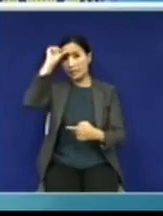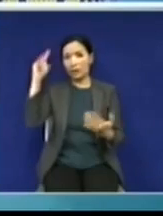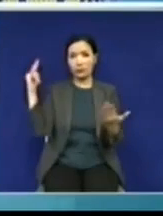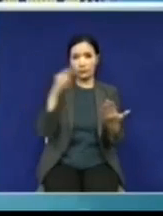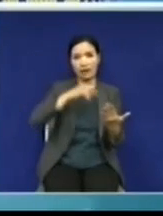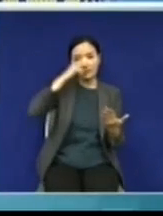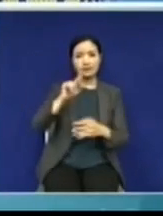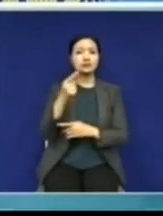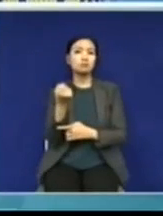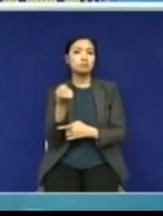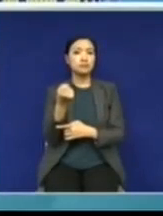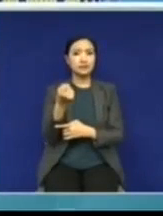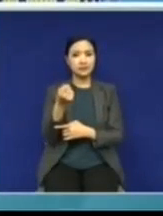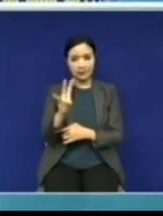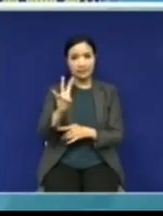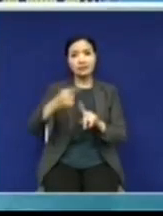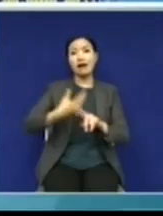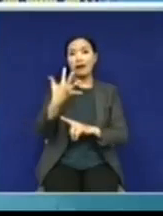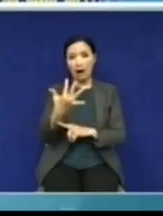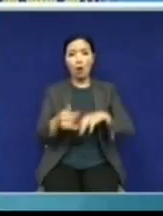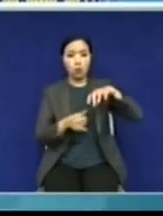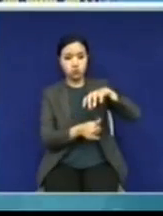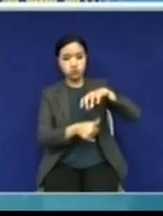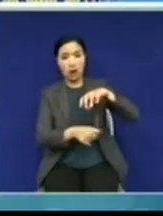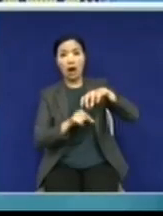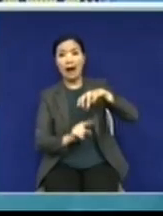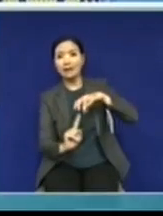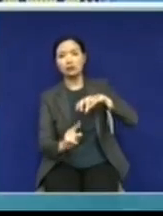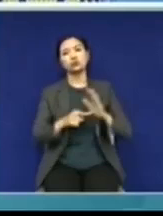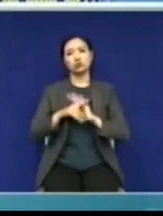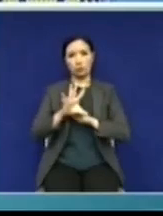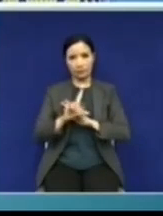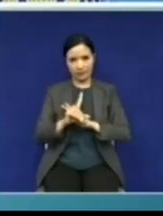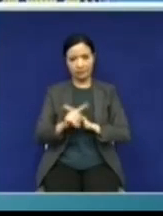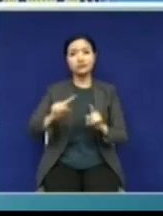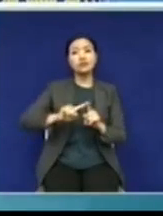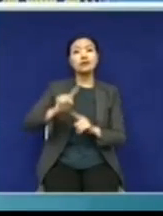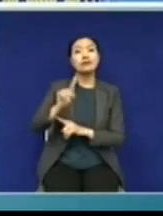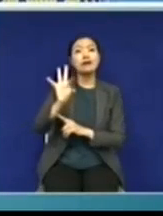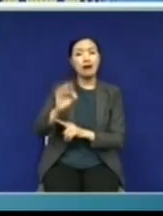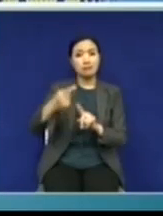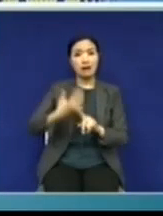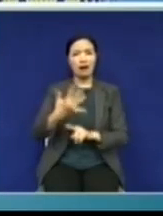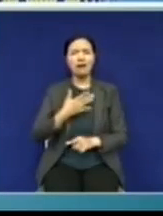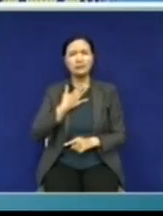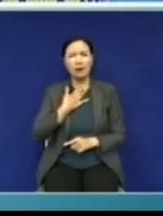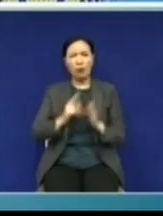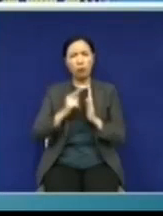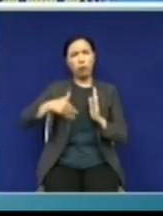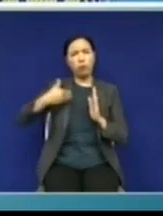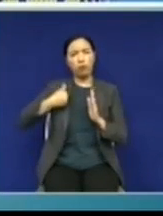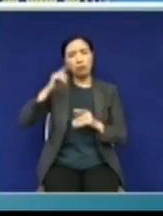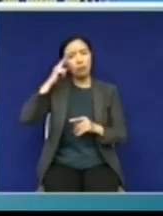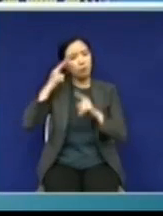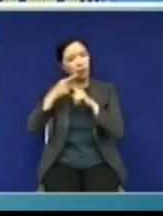ภาคมและเข้าพักอยู่ในสเตทควอรันทีนที่จังหวัดชลบุรีค่ะในวันที่9พฤษภาคมมีอาการไข้ไอและปวดศีรษะ